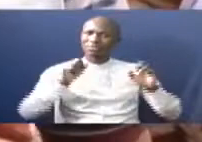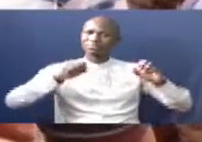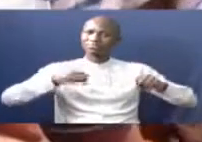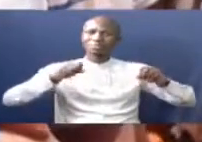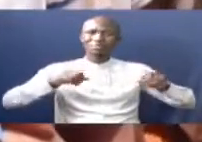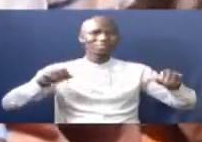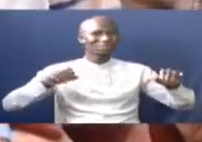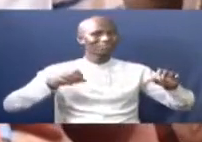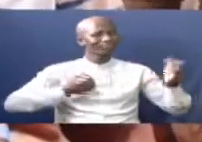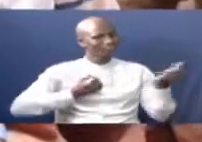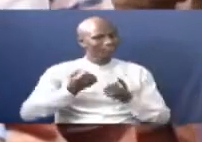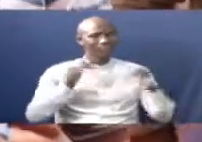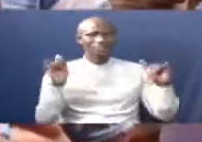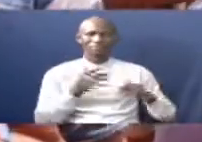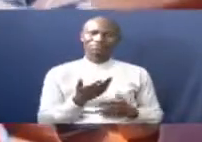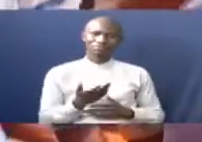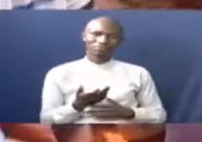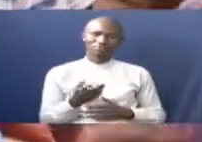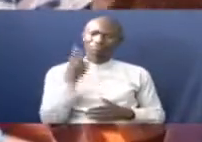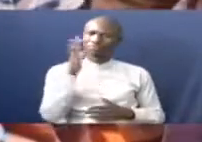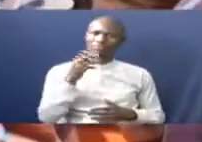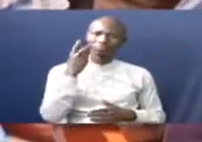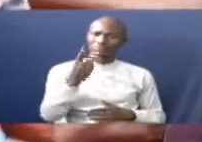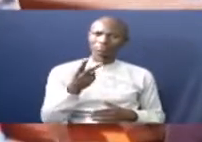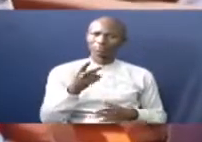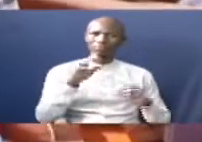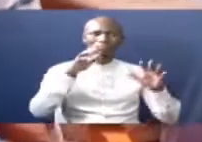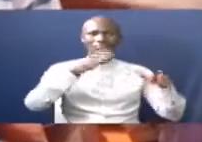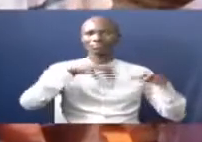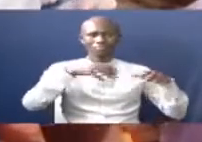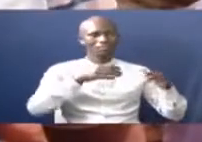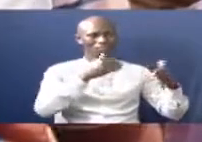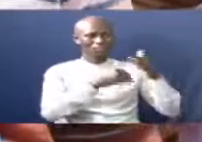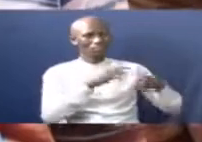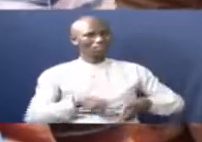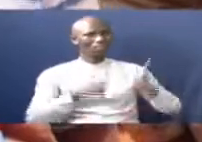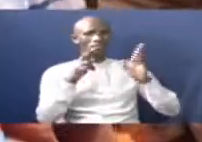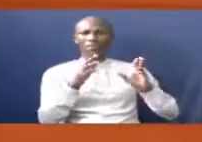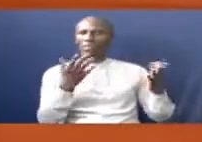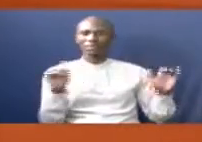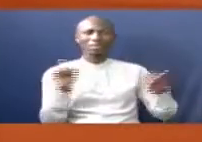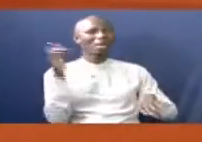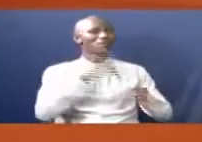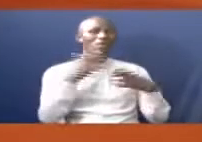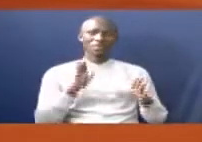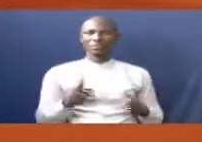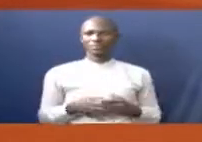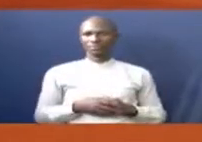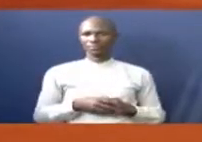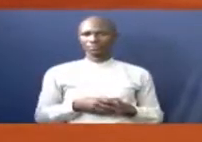sio sobe siya mota. Na watata kuhisa, kuhisa miondela yeba hawa utewa lelo. Onayone ya afekite uwe tuye si